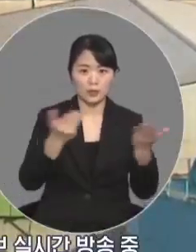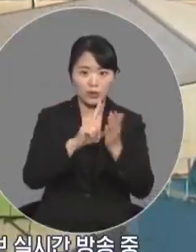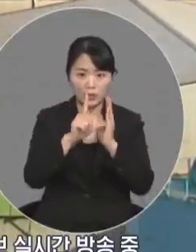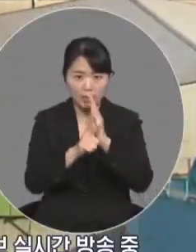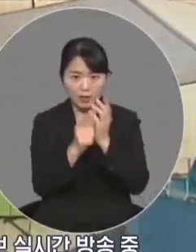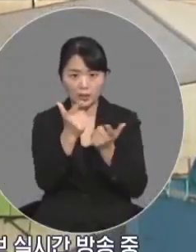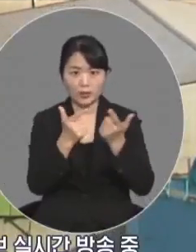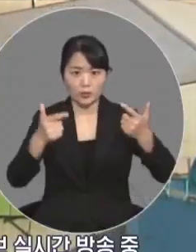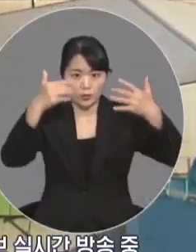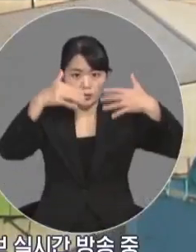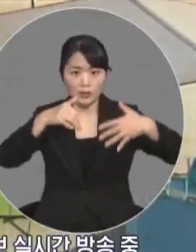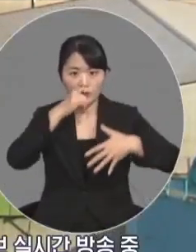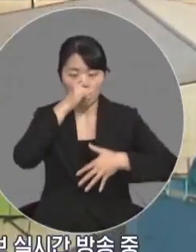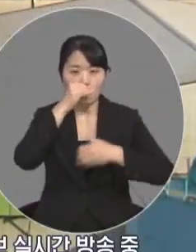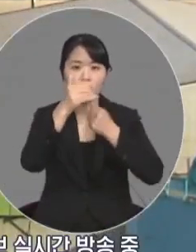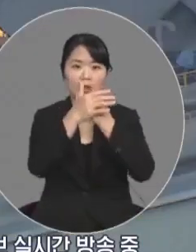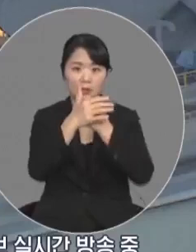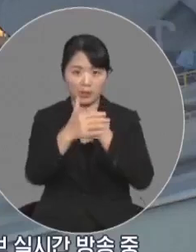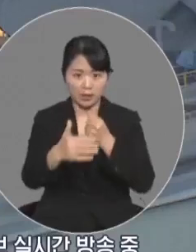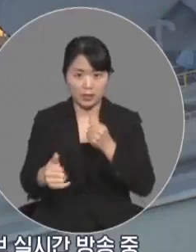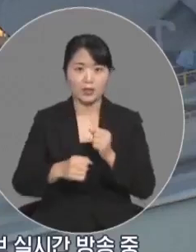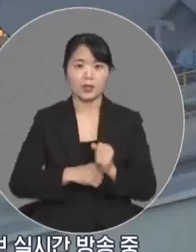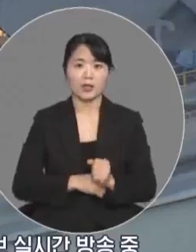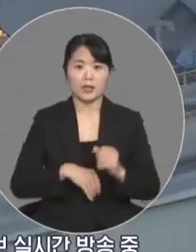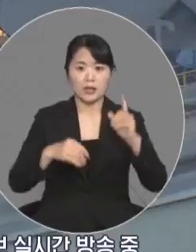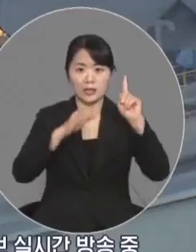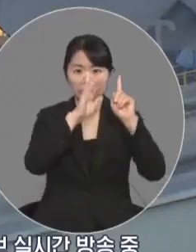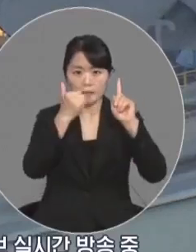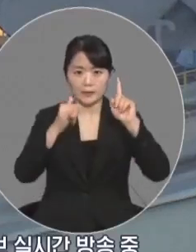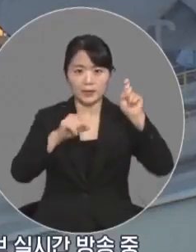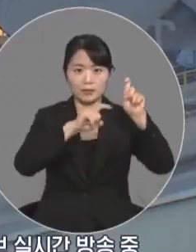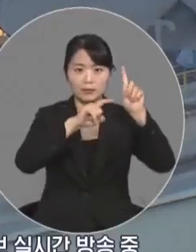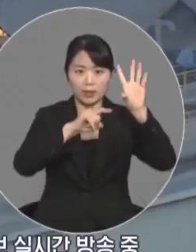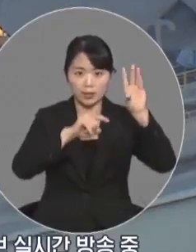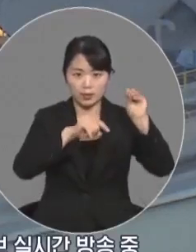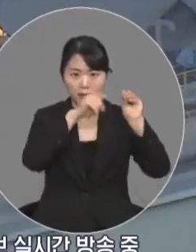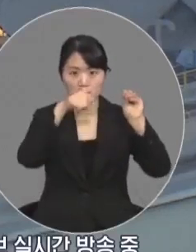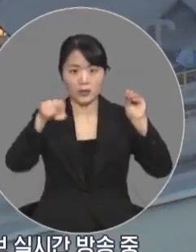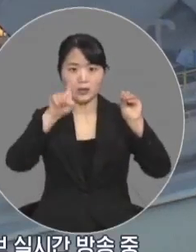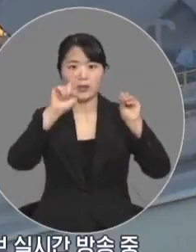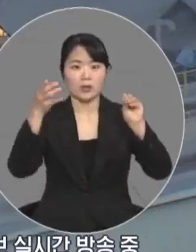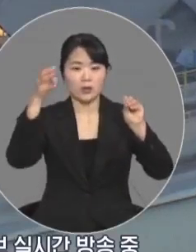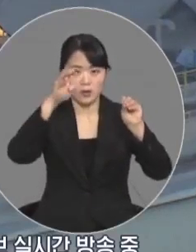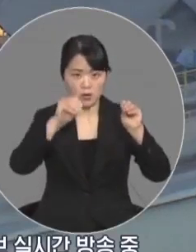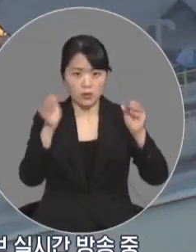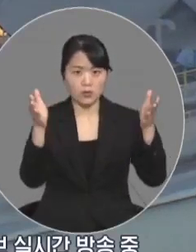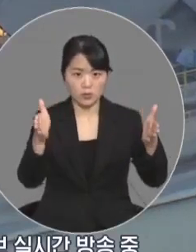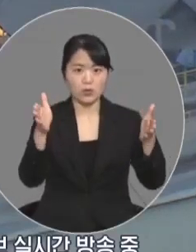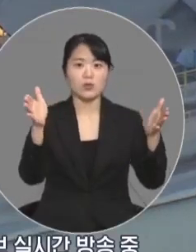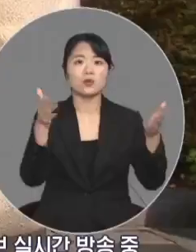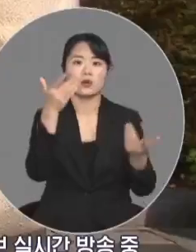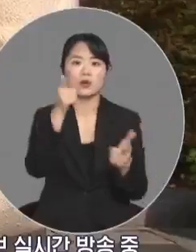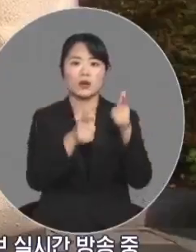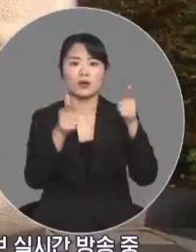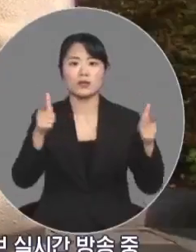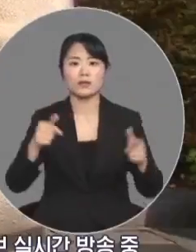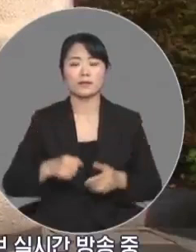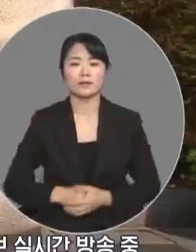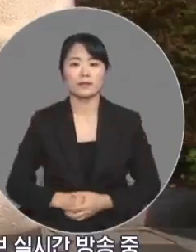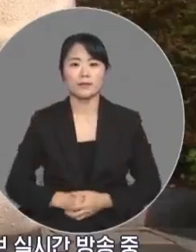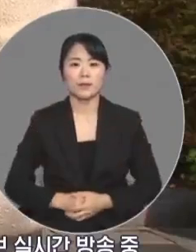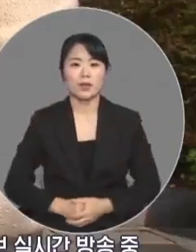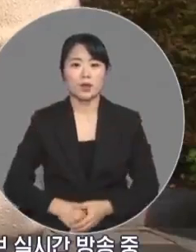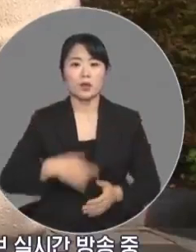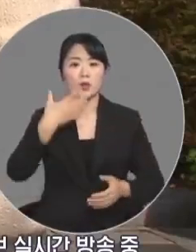가지 요소를 따지면 실제 1인당 지급액은 10만 원대에서 억대까지 천차만별인 것으로 알려졌습니다. 모처럼